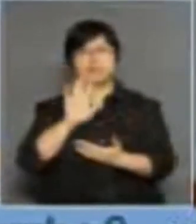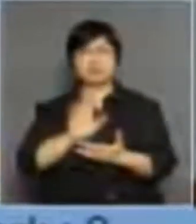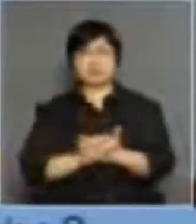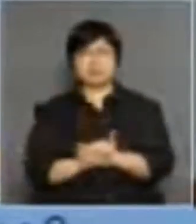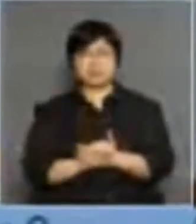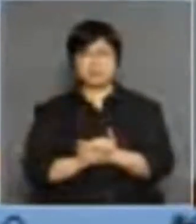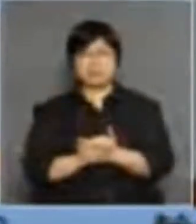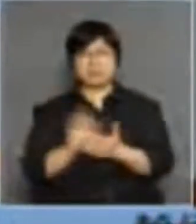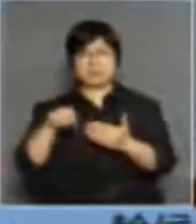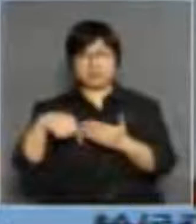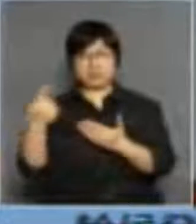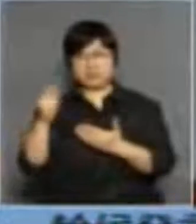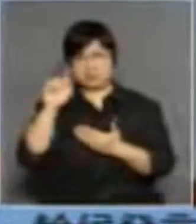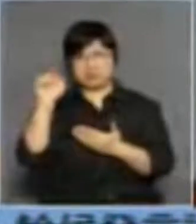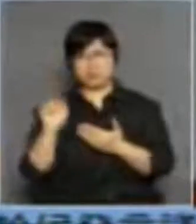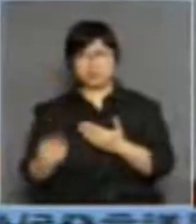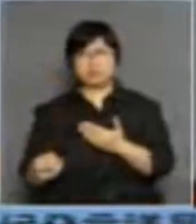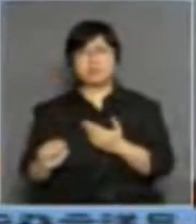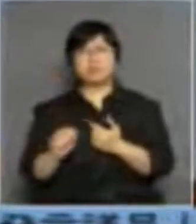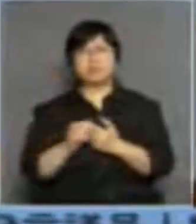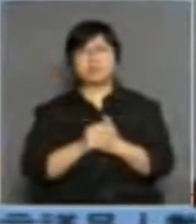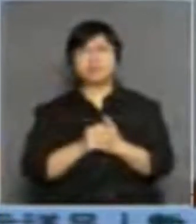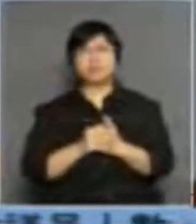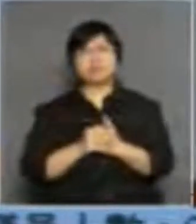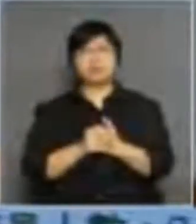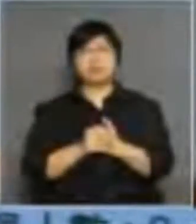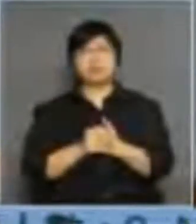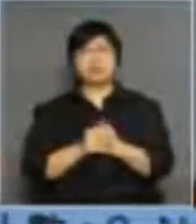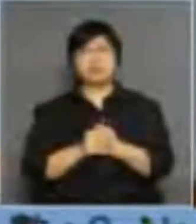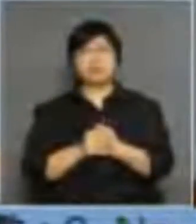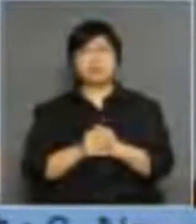咁就另外一個問題呢，就係